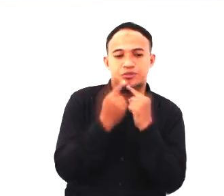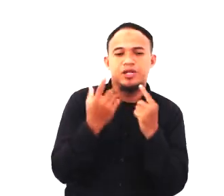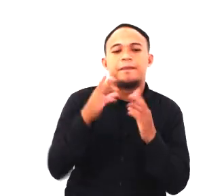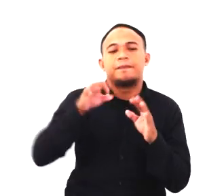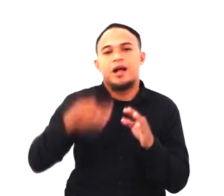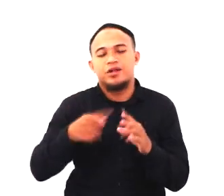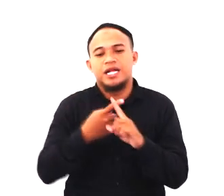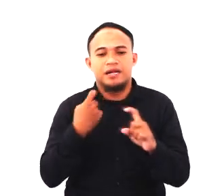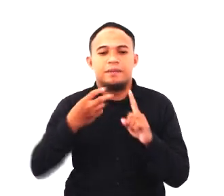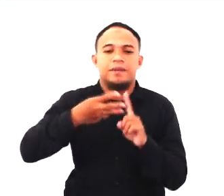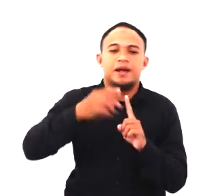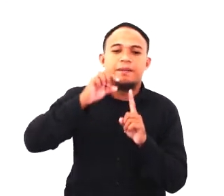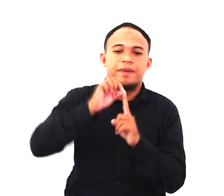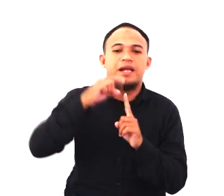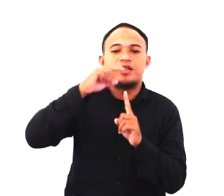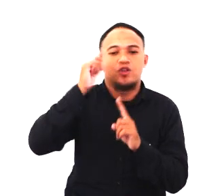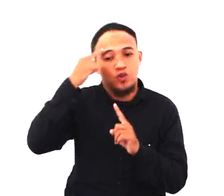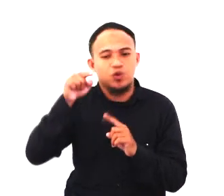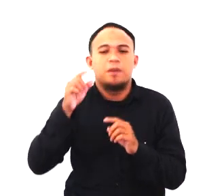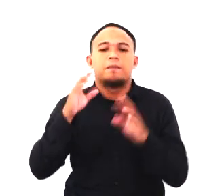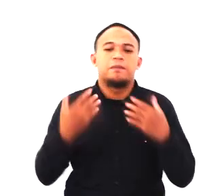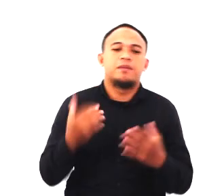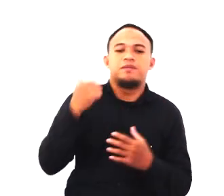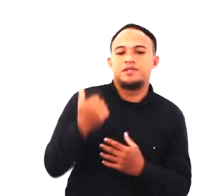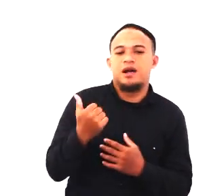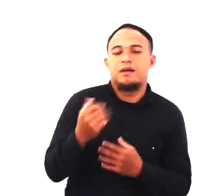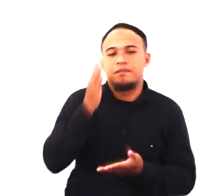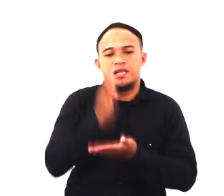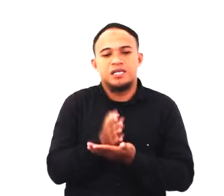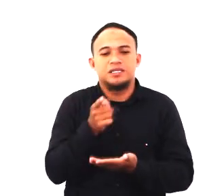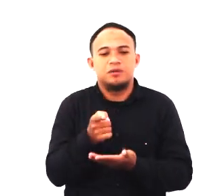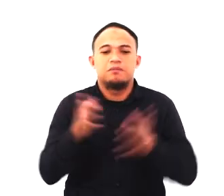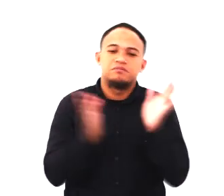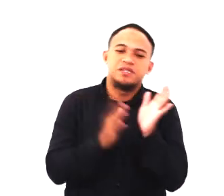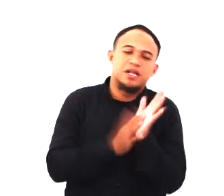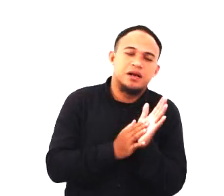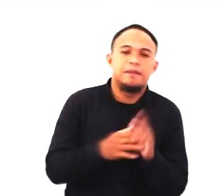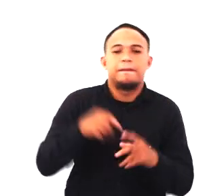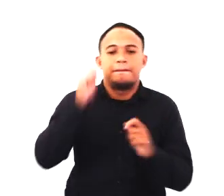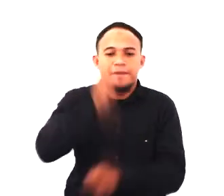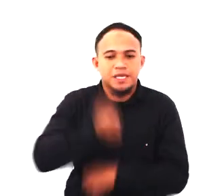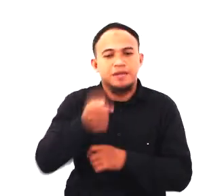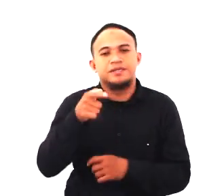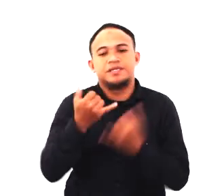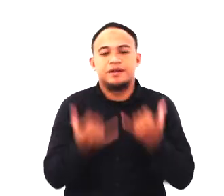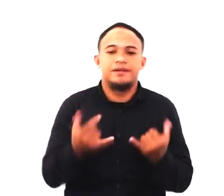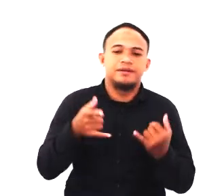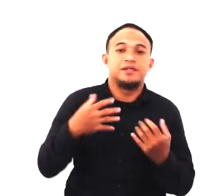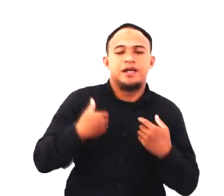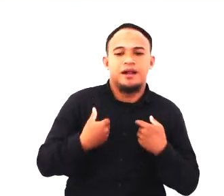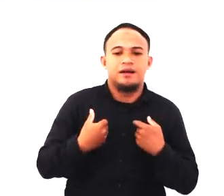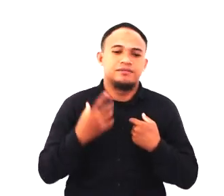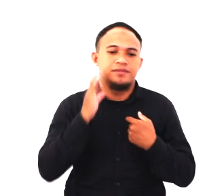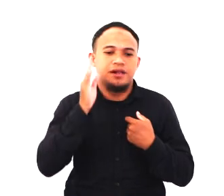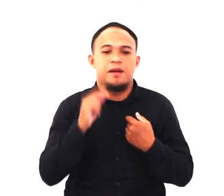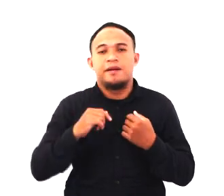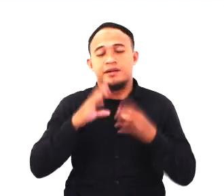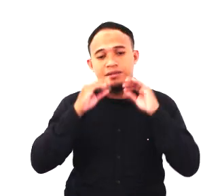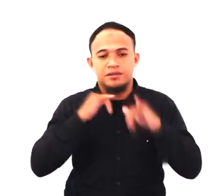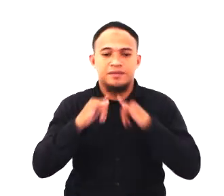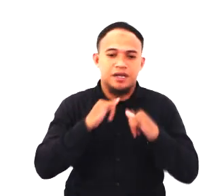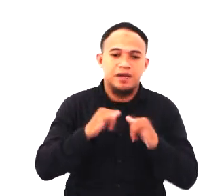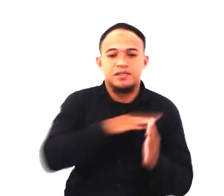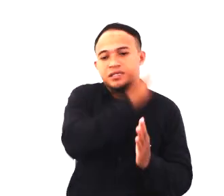sekarang ini. Kan kita akan kerjasamakan dengan pendampingan lah dengan BPTP yang ada di Gorontalo untuk sama-sama